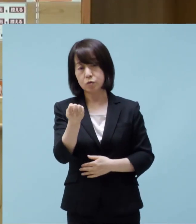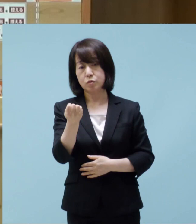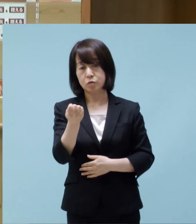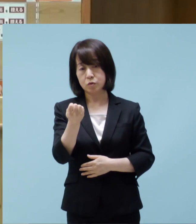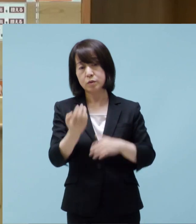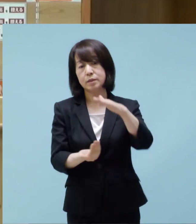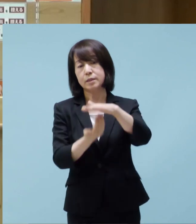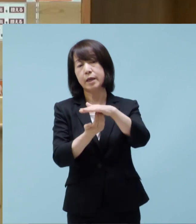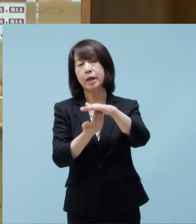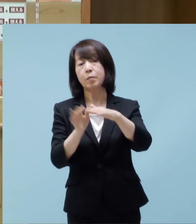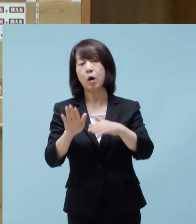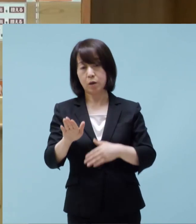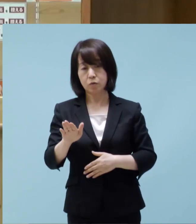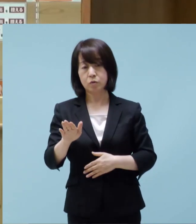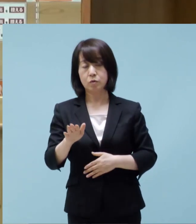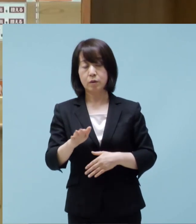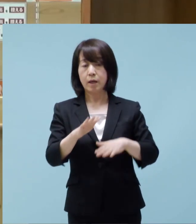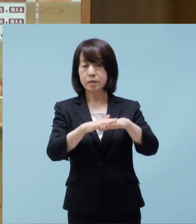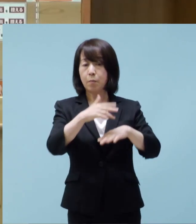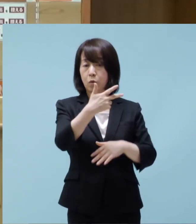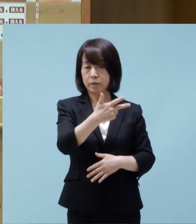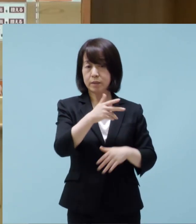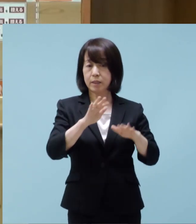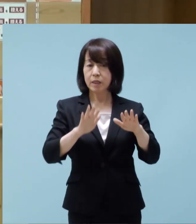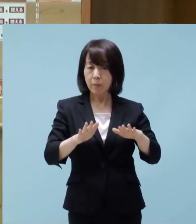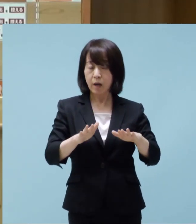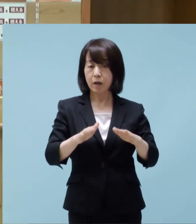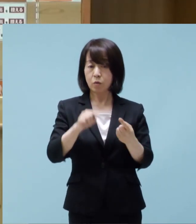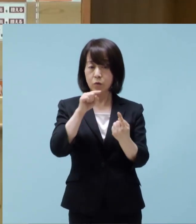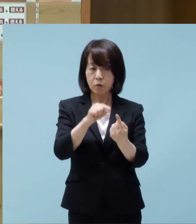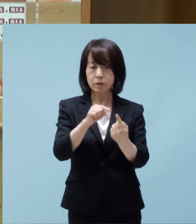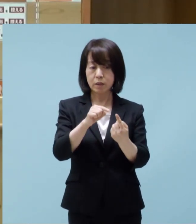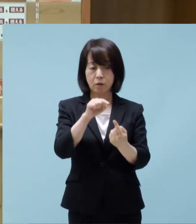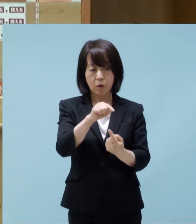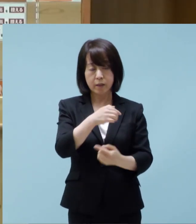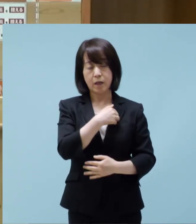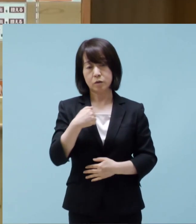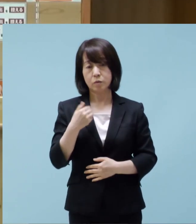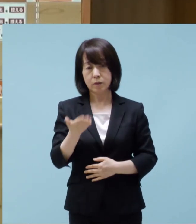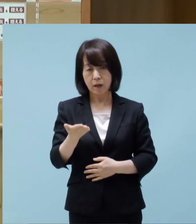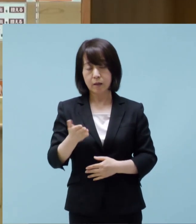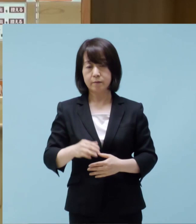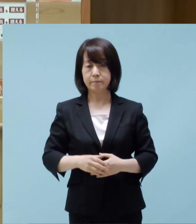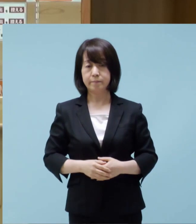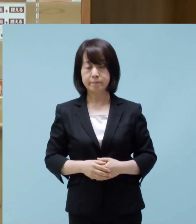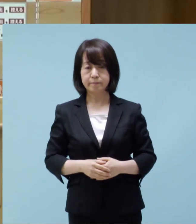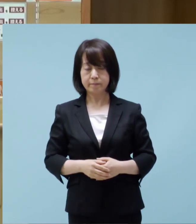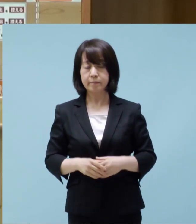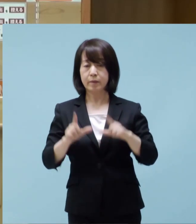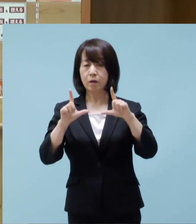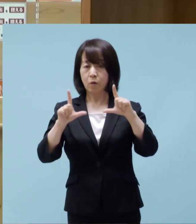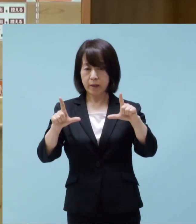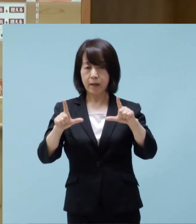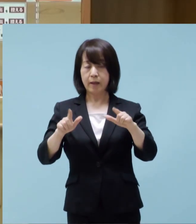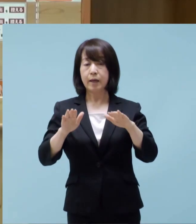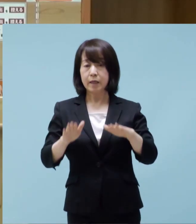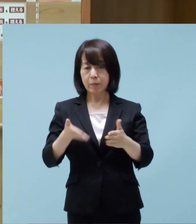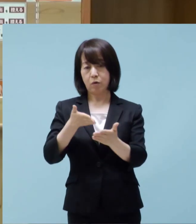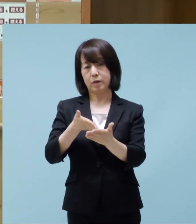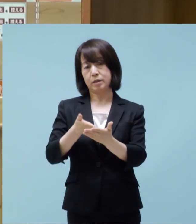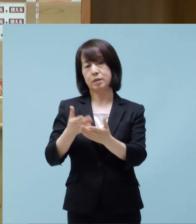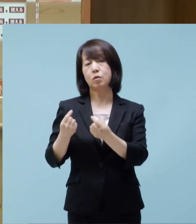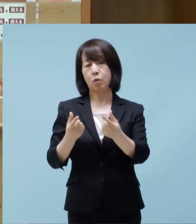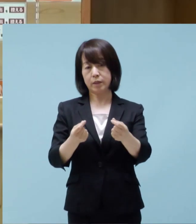の措置で十分だというふうにお考えでしょうか。 今お話しした通りですね、札幌市と協議をさせてい